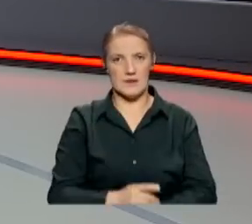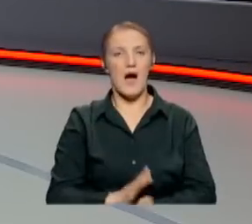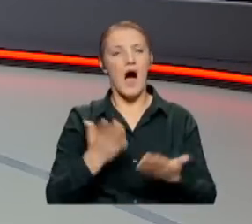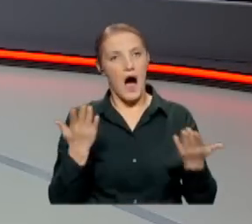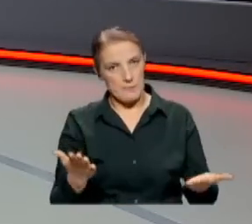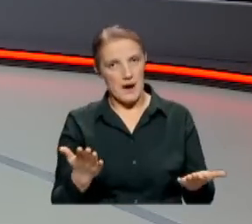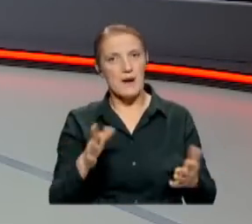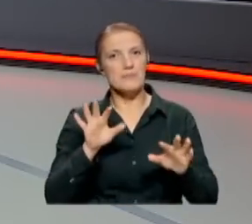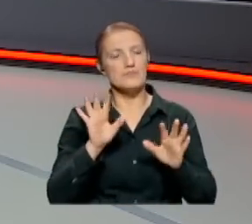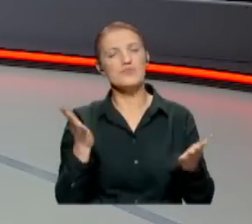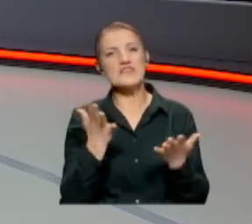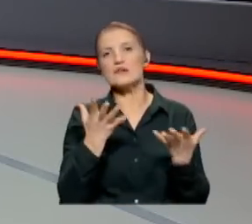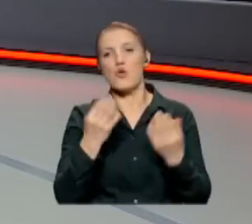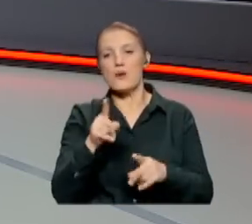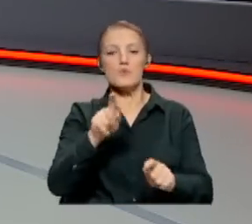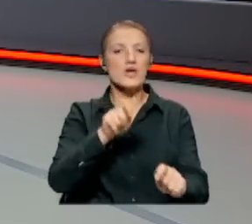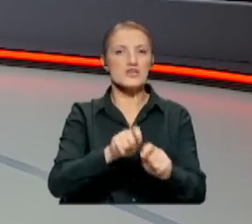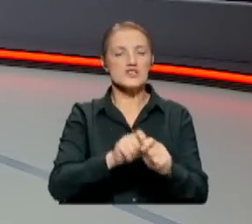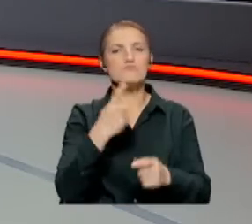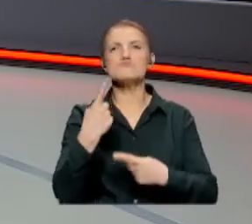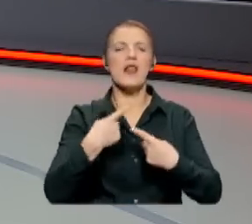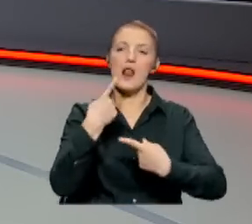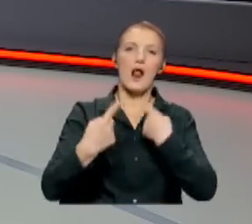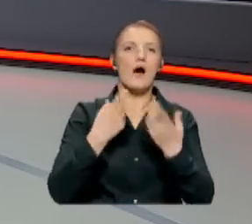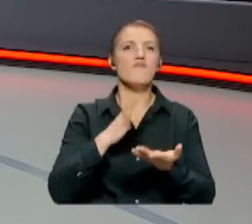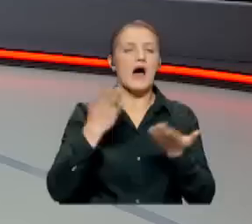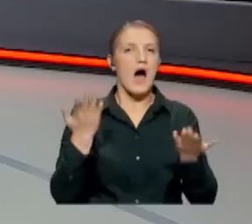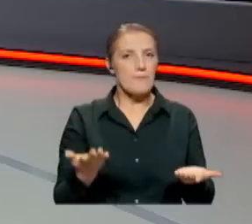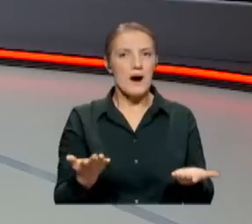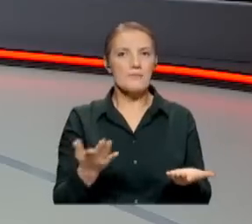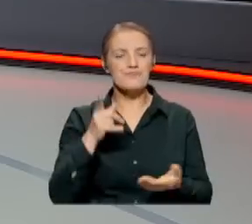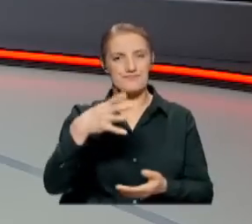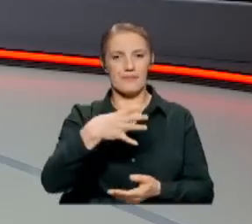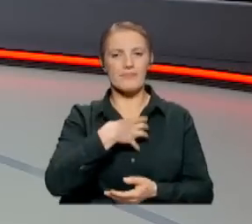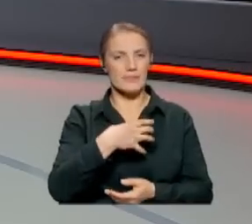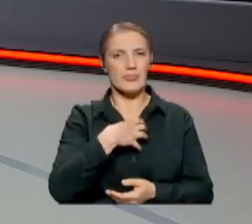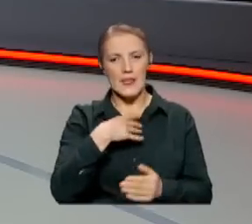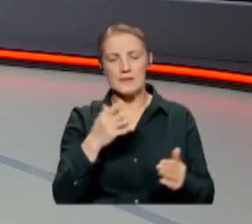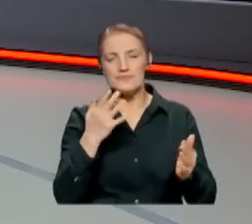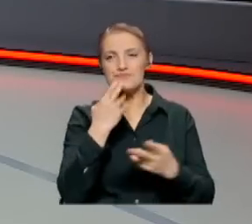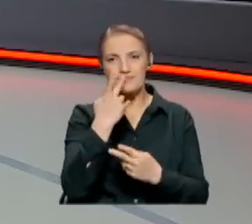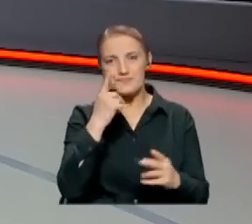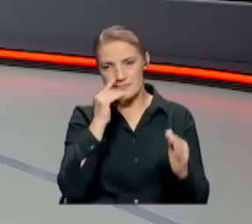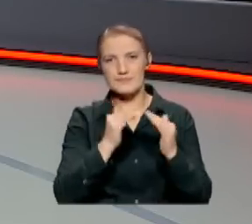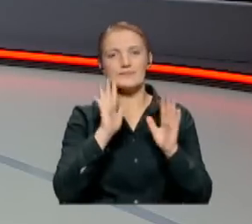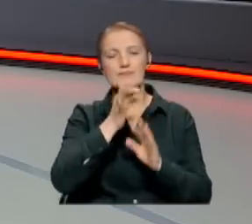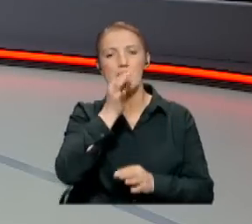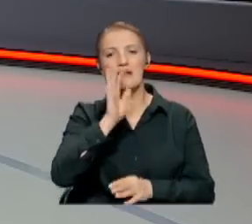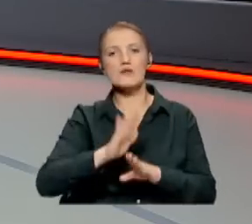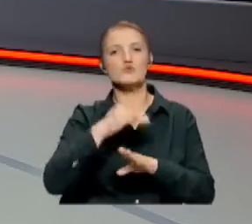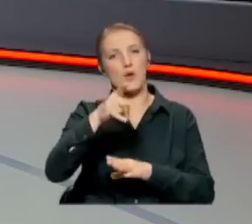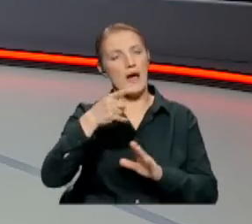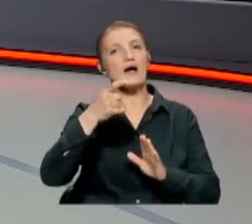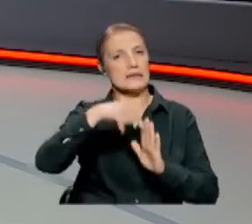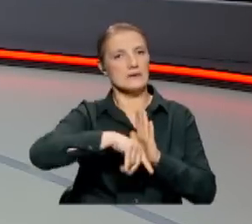bu Ama bu arada ya Nasıl olacakmış Bir şeyler söyleniyor da ve o da kendi ile çelişiyor Başka konularda haberden sonra Onları da